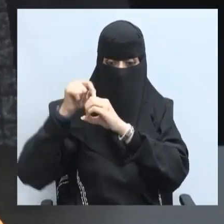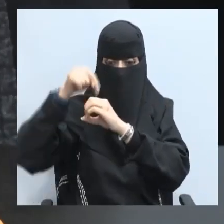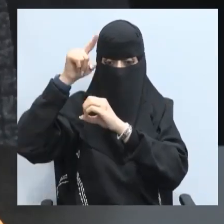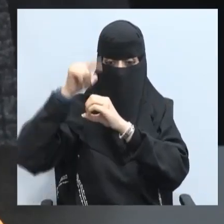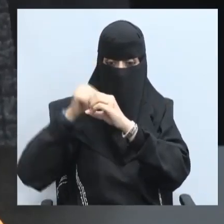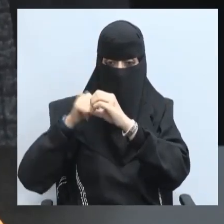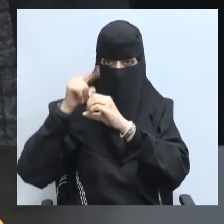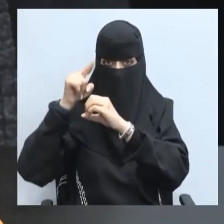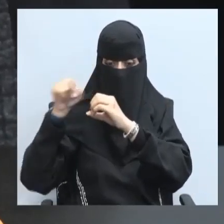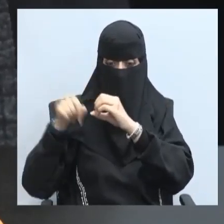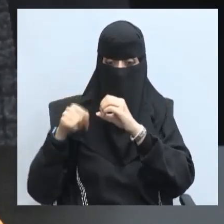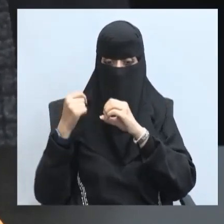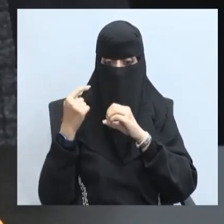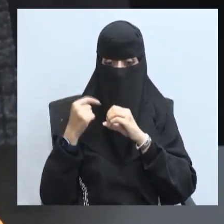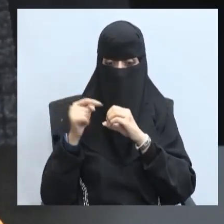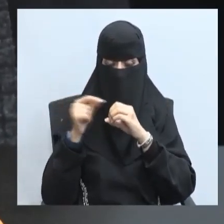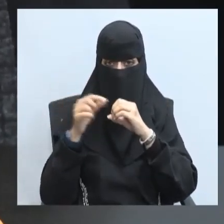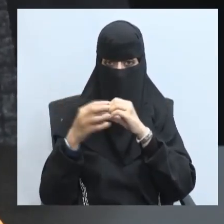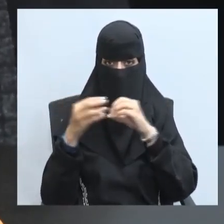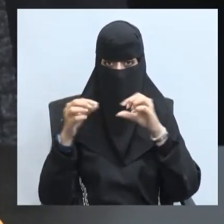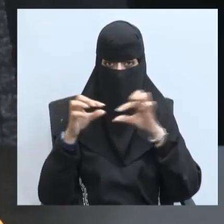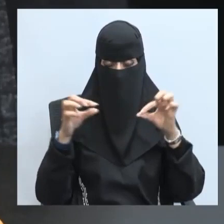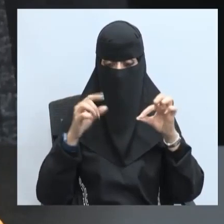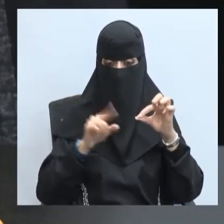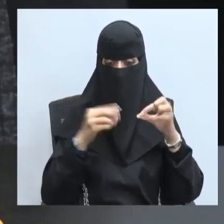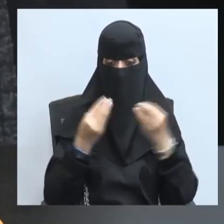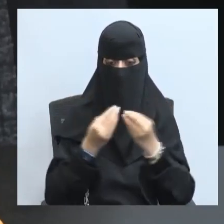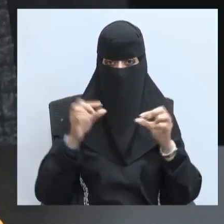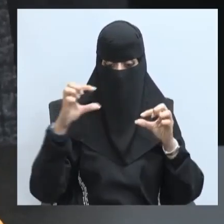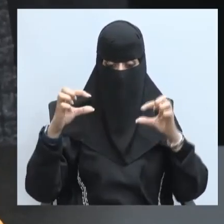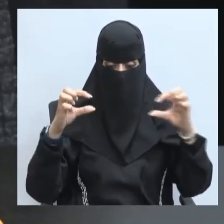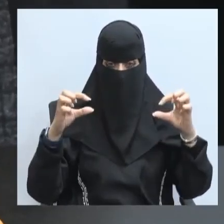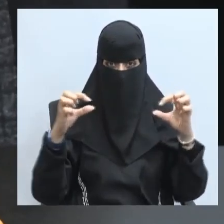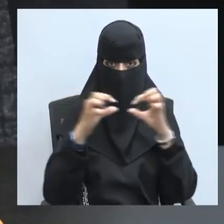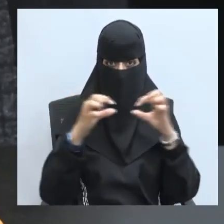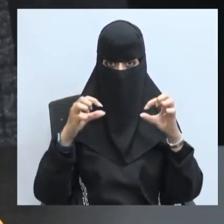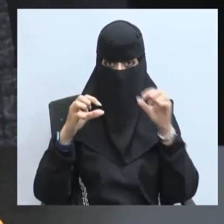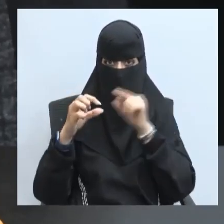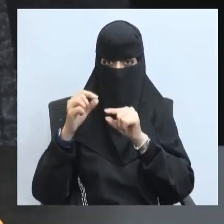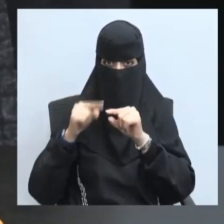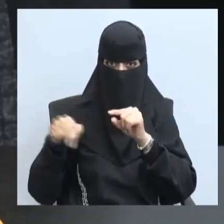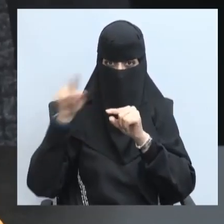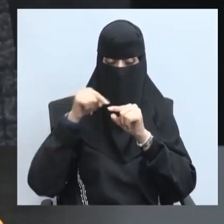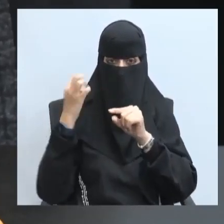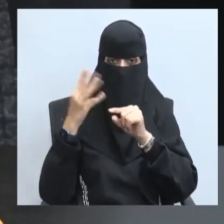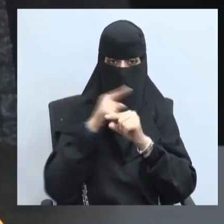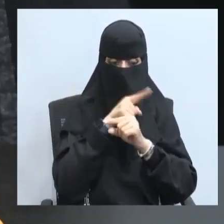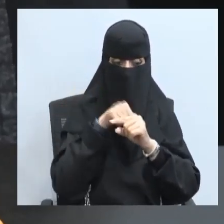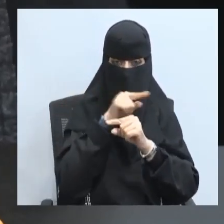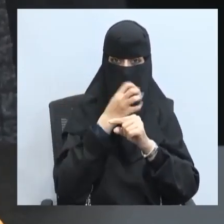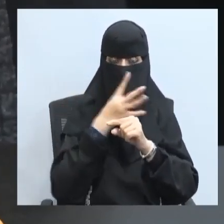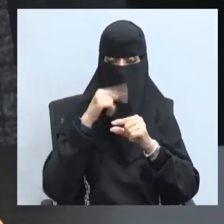بثلاث ذرات هيدروجين والرابطه الرابعه مع الكربون اذا واح ا 3 4 اذا جميع